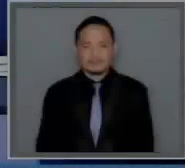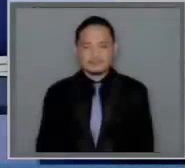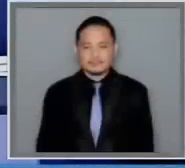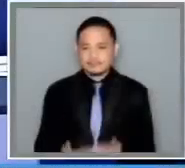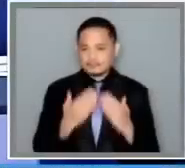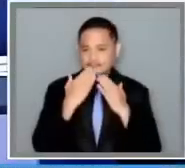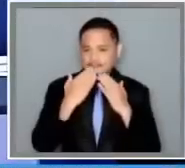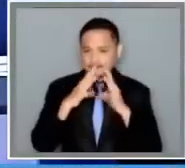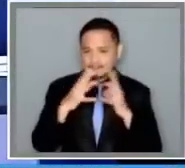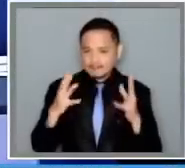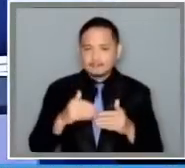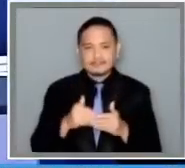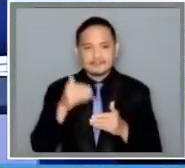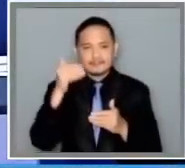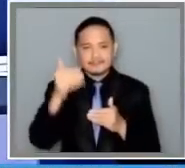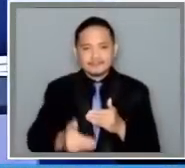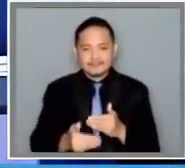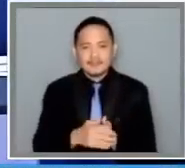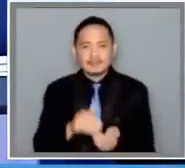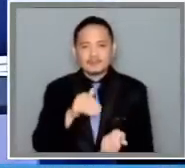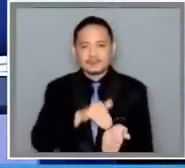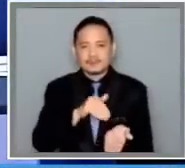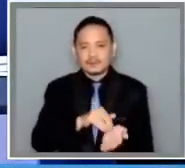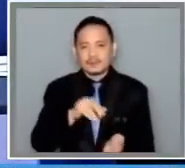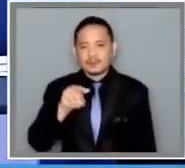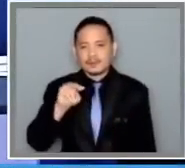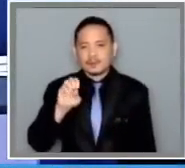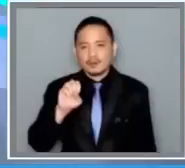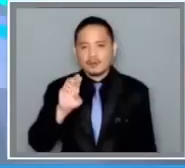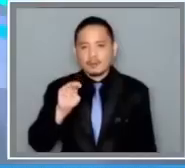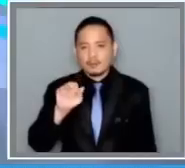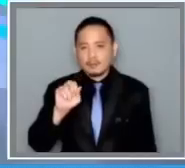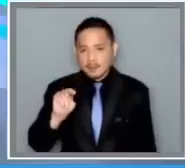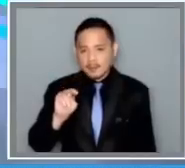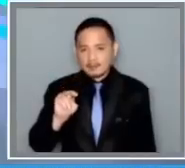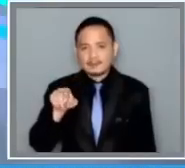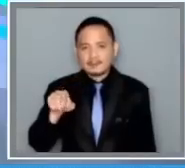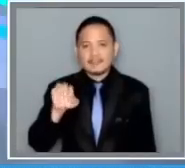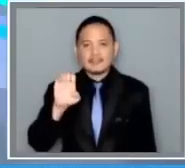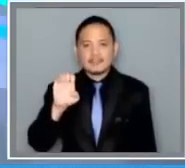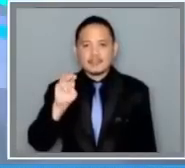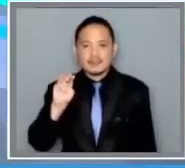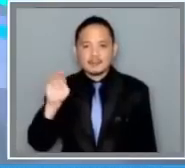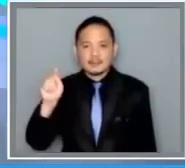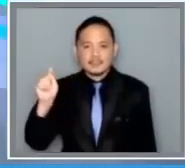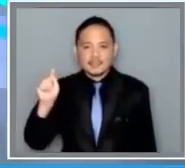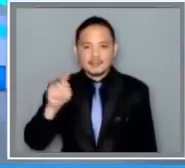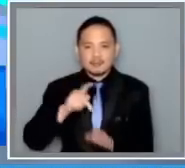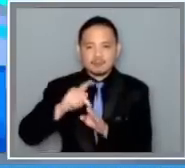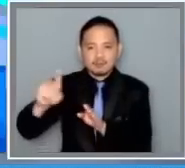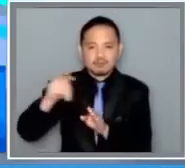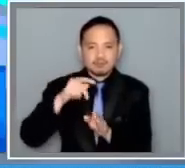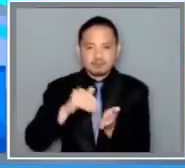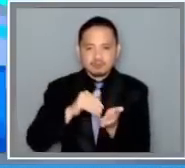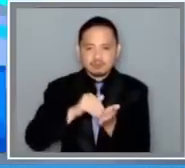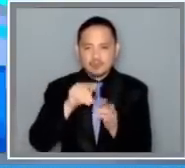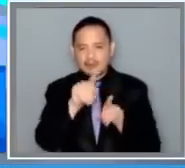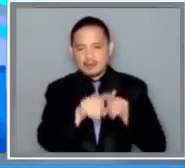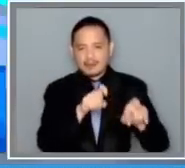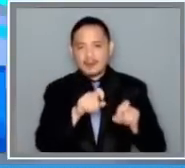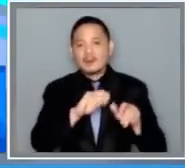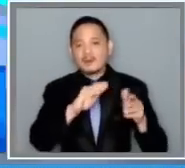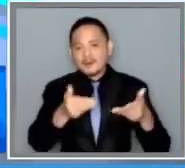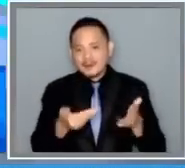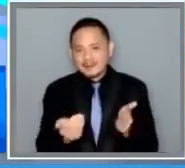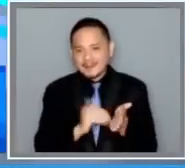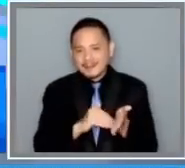Samantala, balikan na po natin si Dr. Norman Mendoza, ang ating ENT specialist and surgeon. At welcome po muli sa balita ko,